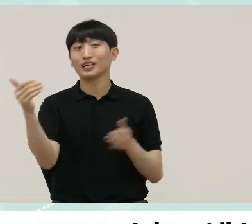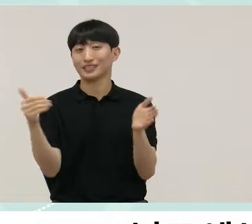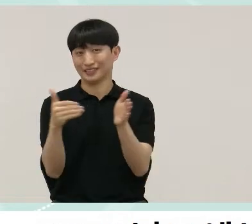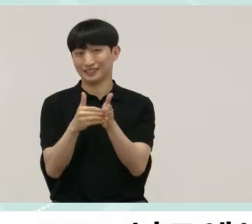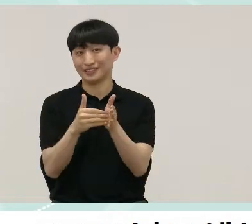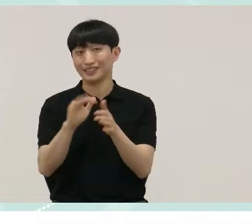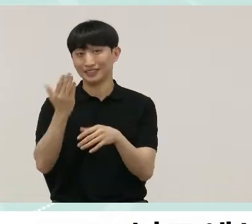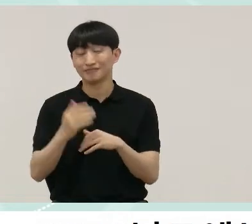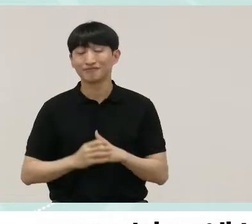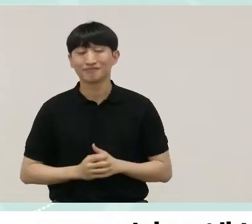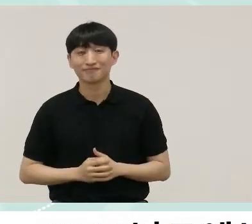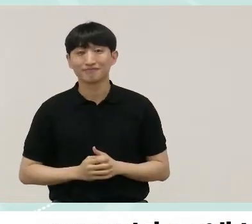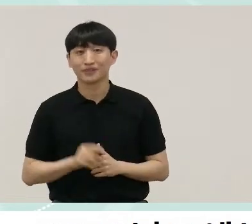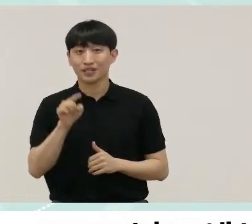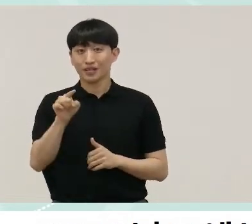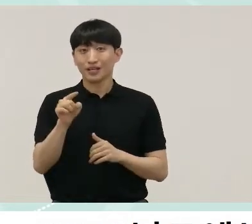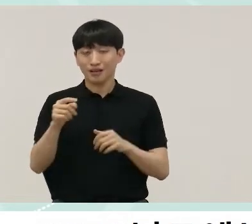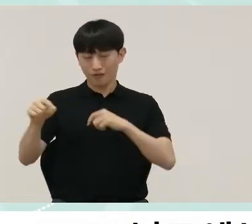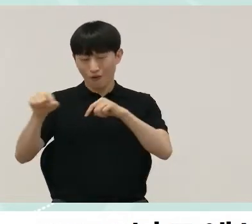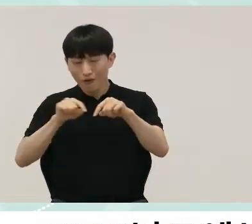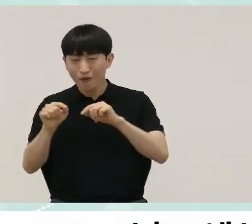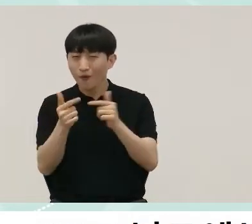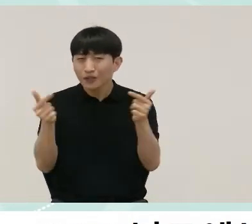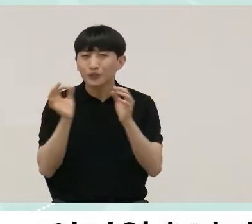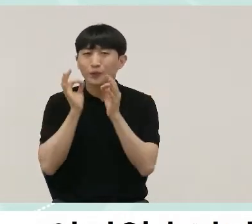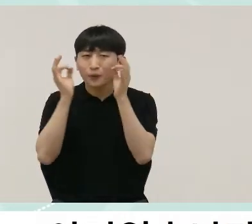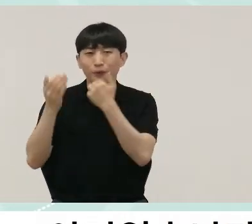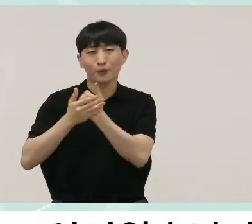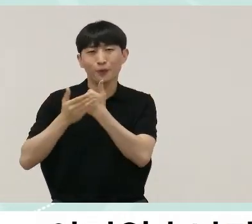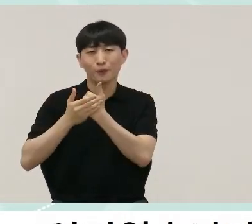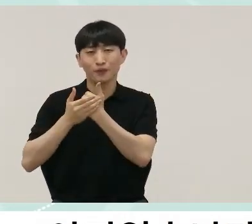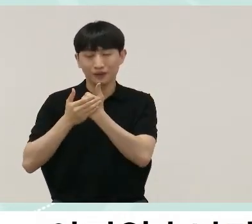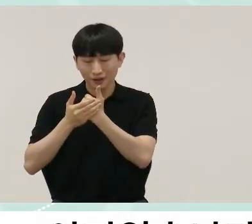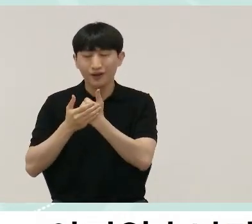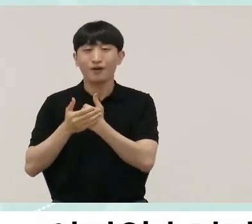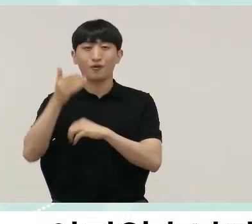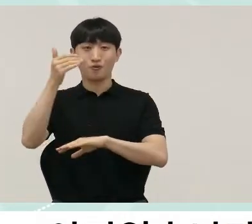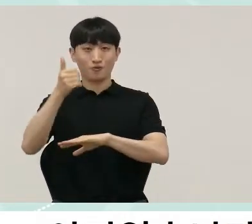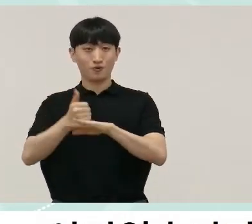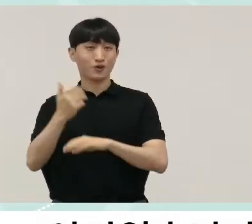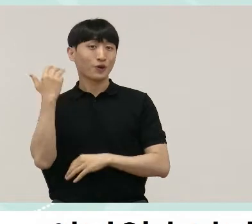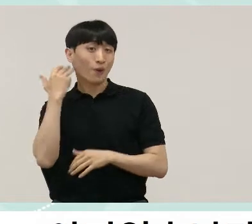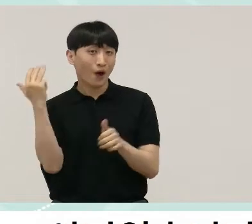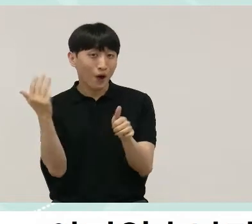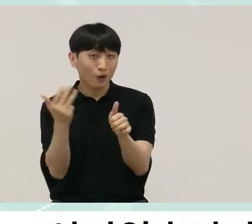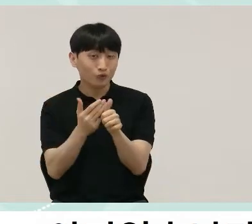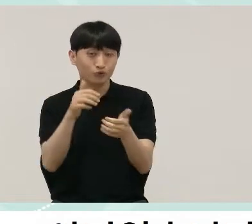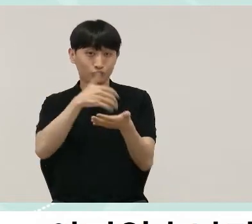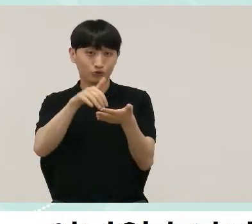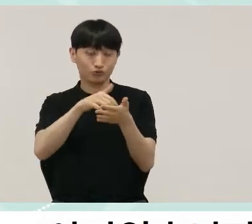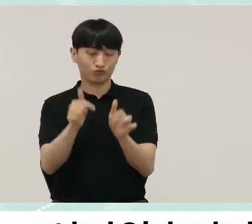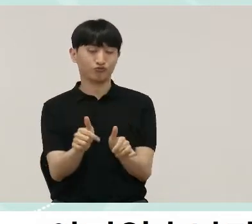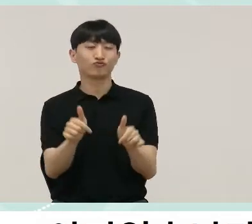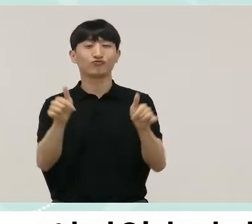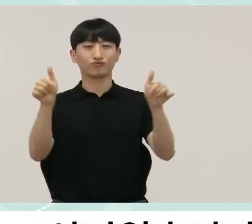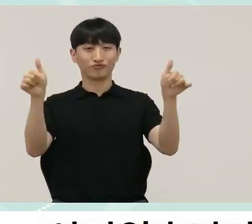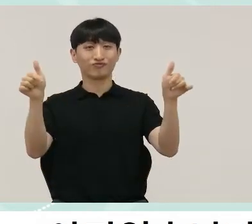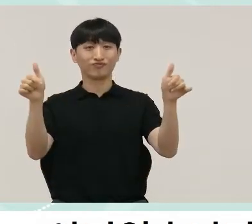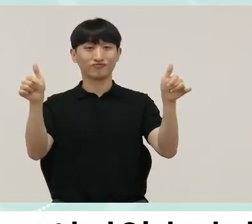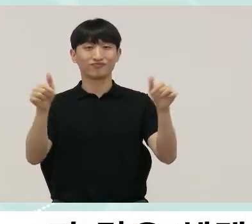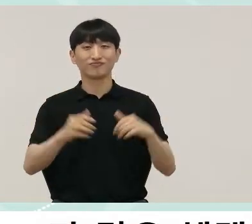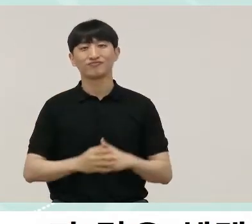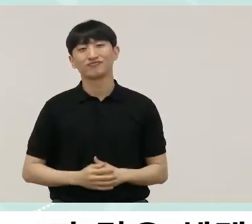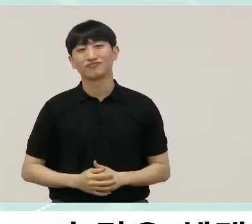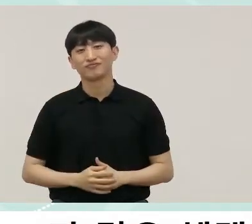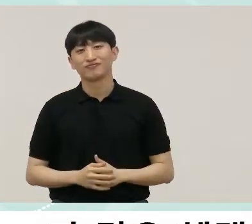이러한 노력들 때문에 인공화호가 많은 혜택을 줄 수 있었고 많은 환자들이 수술을 받을 수 있었던